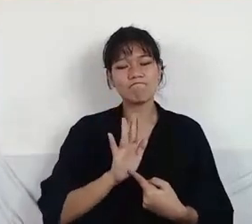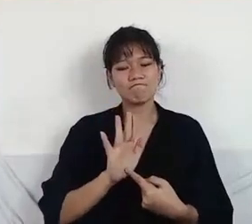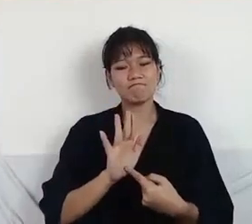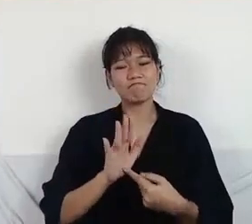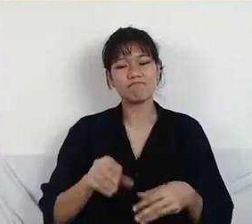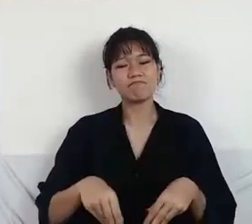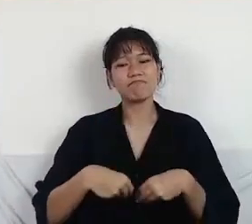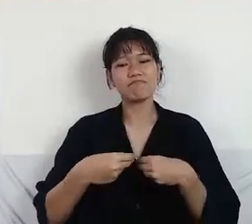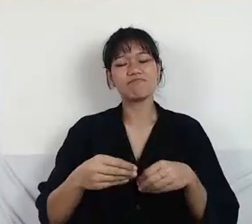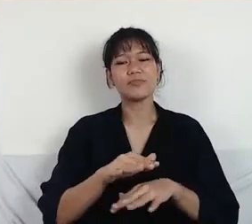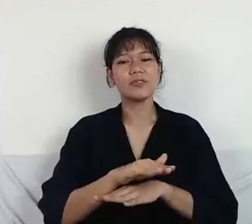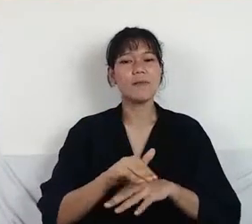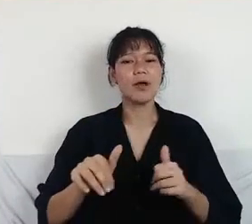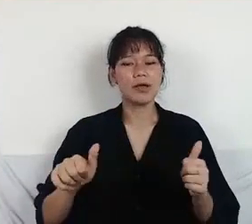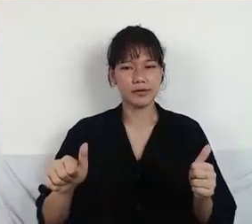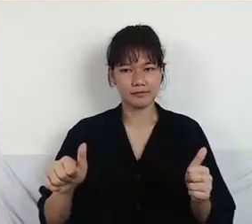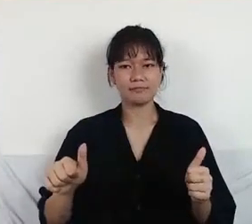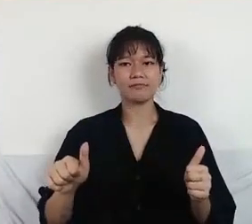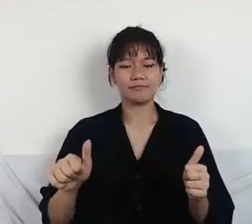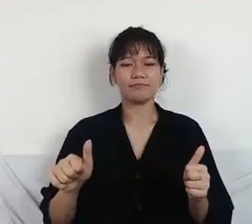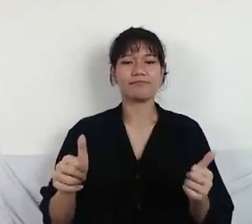sejahtera.